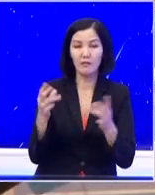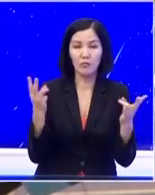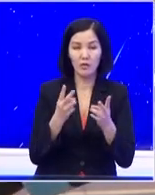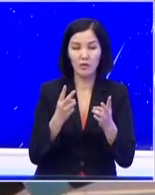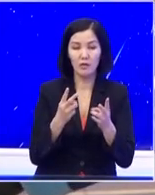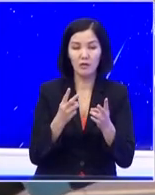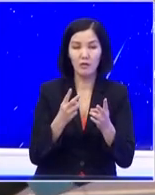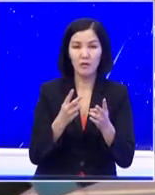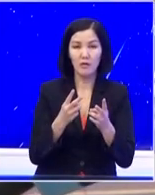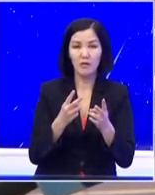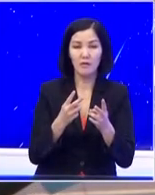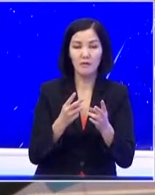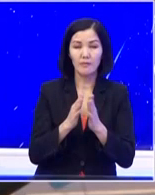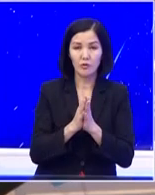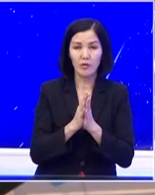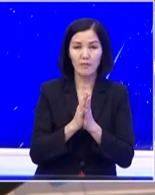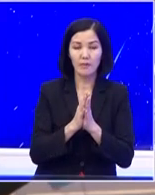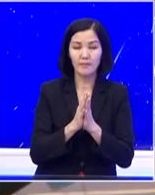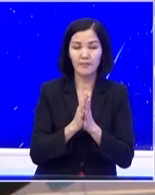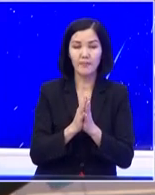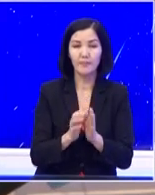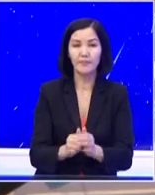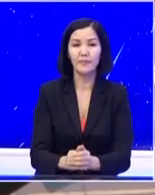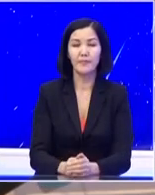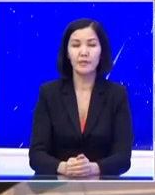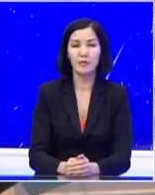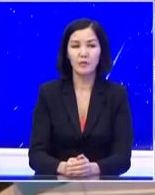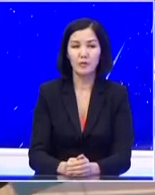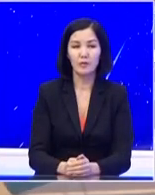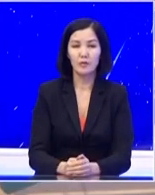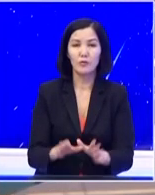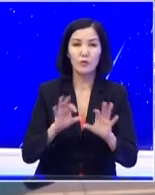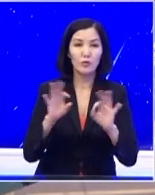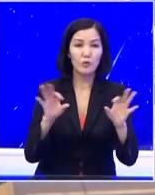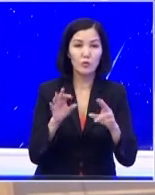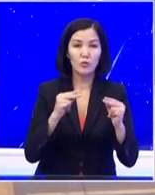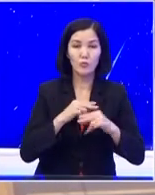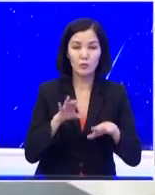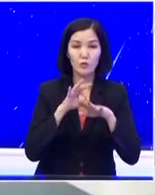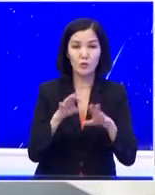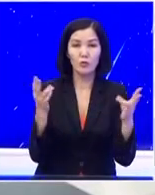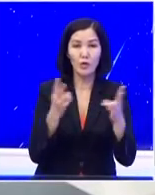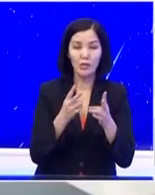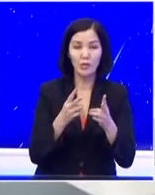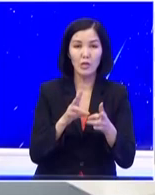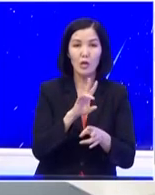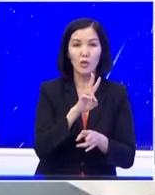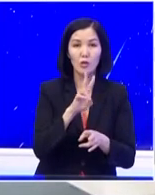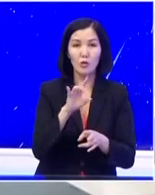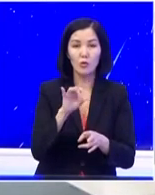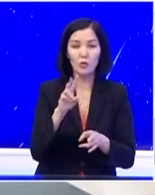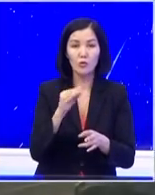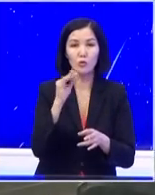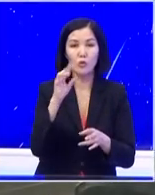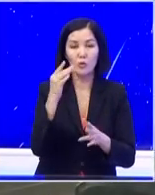сұраймын. Бүкіл азаматтардан, балаларға үйде түсіндіру жұмыстарын жүргізу қажет деп ойлаймыз. Нұрлы жол вокзалында жолаушы